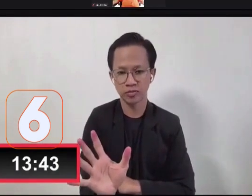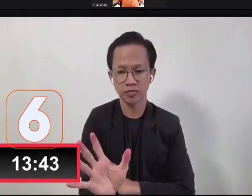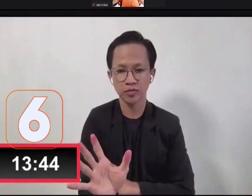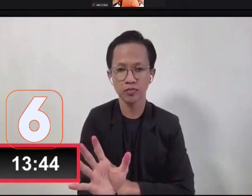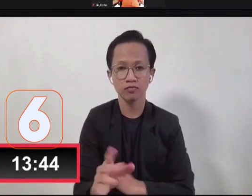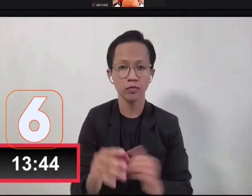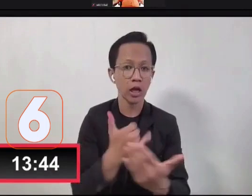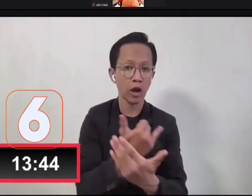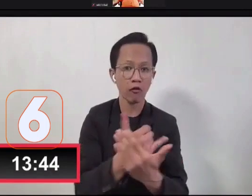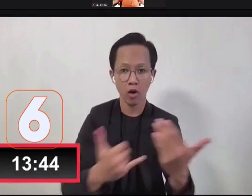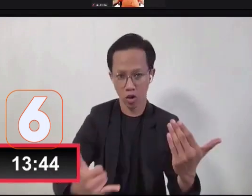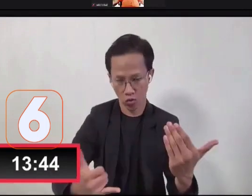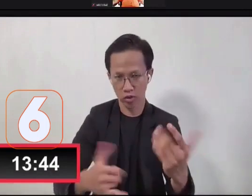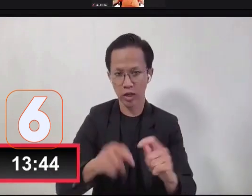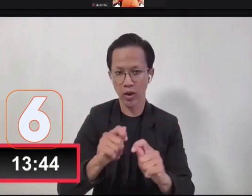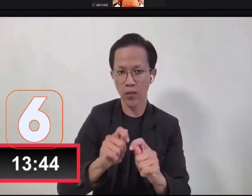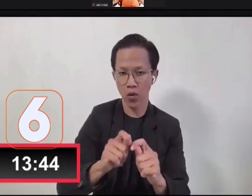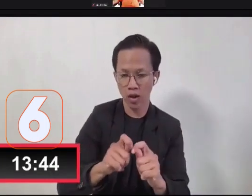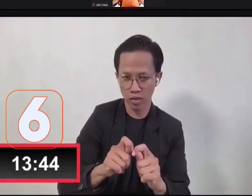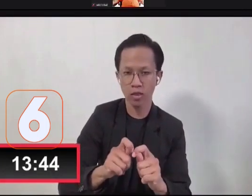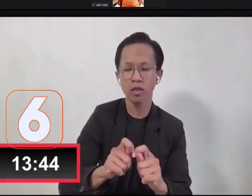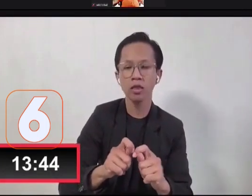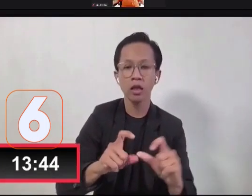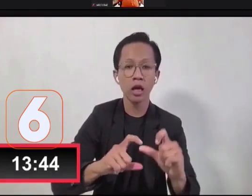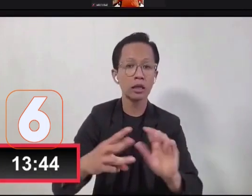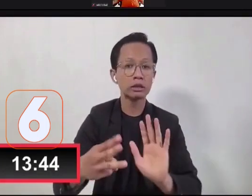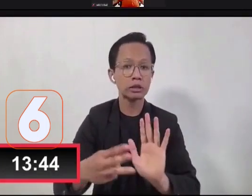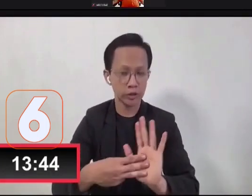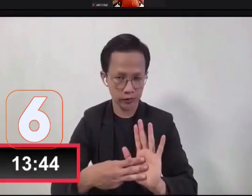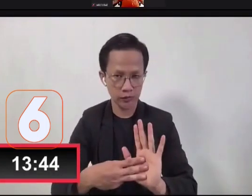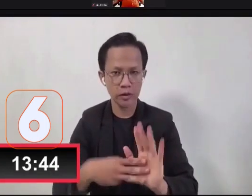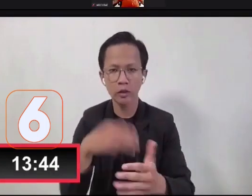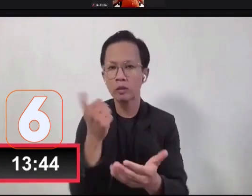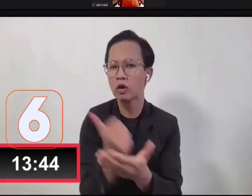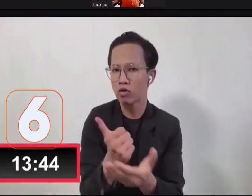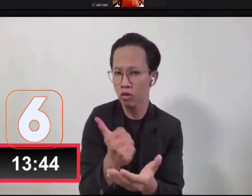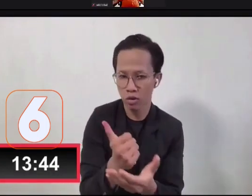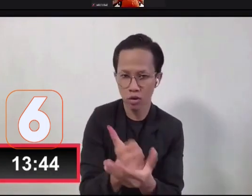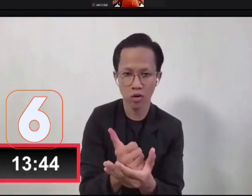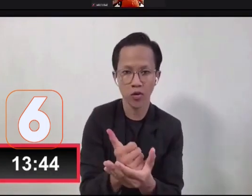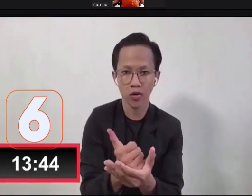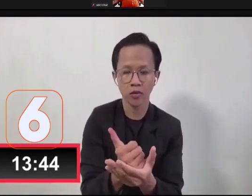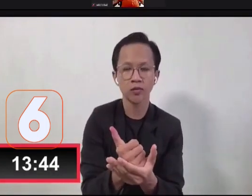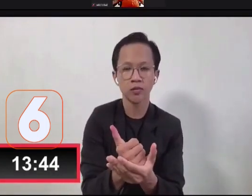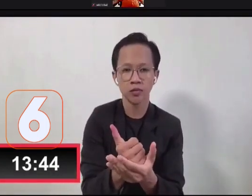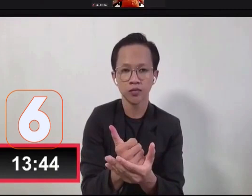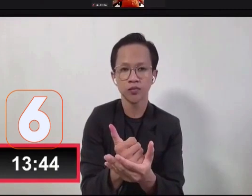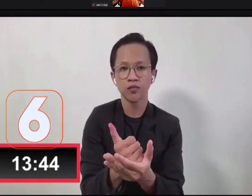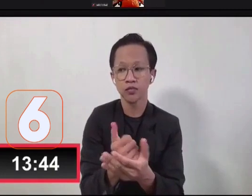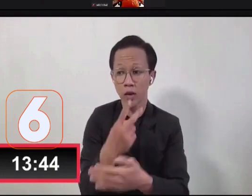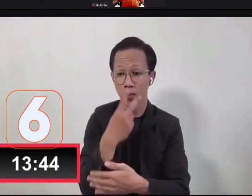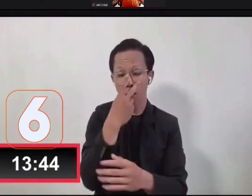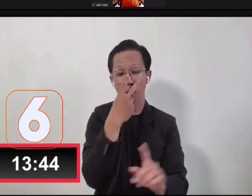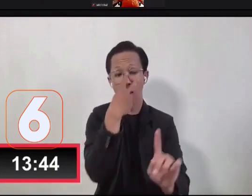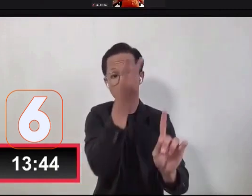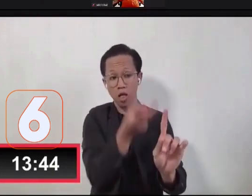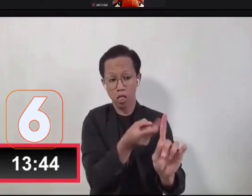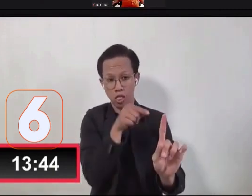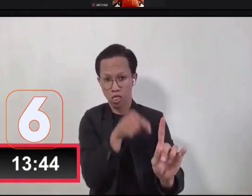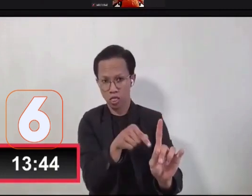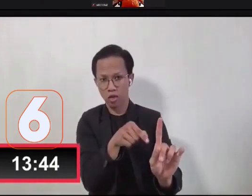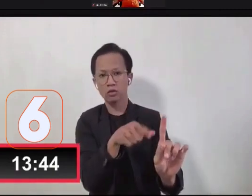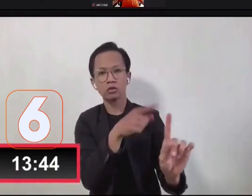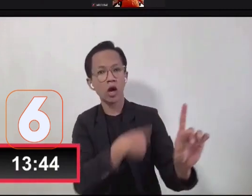dalam proses penerbitan dan perpanjangan masa berlaku SIM pada prinsipnya tidak dapat dilepaskan dari upaya mengukur tingkat kompetensi kemampuan